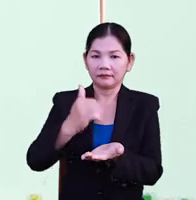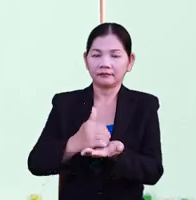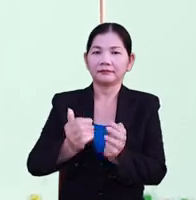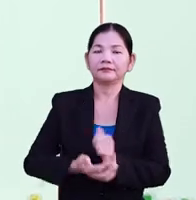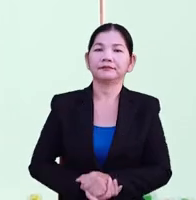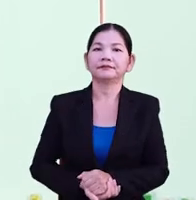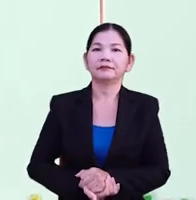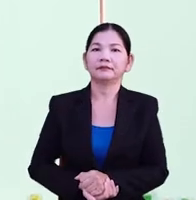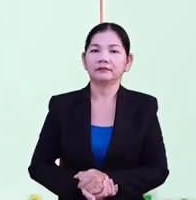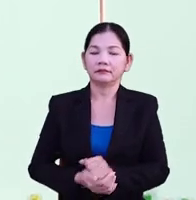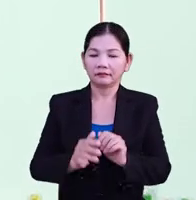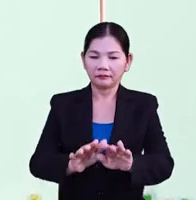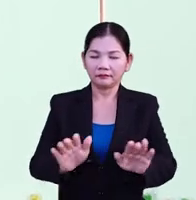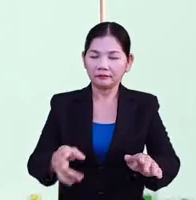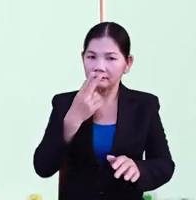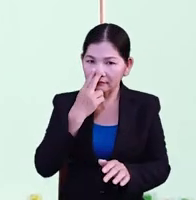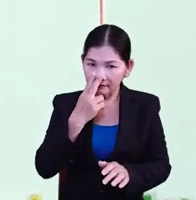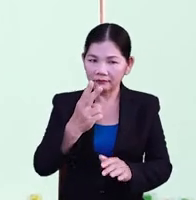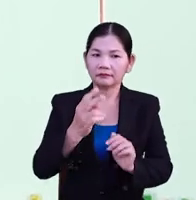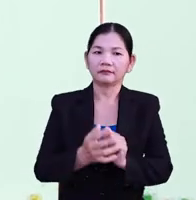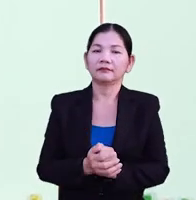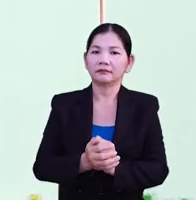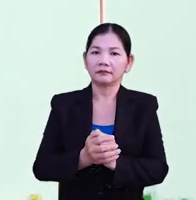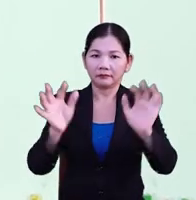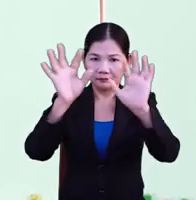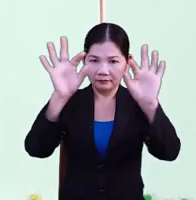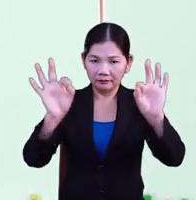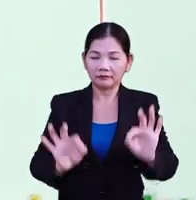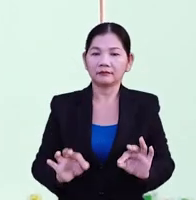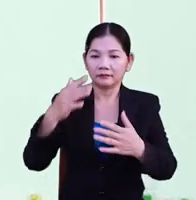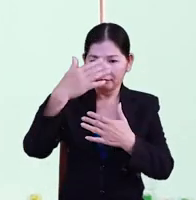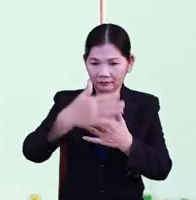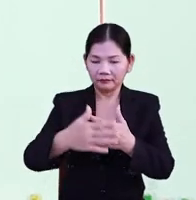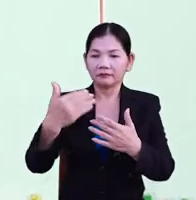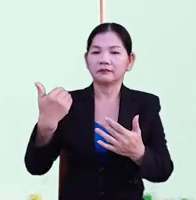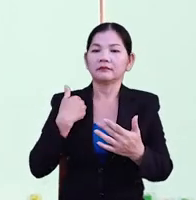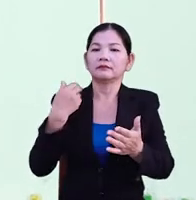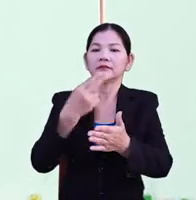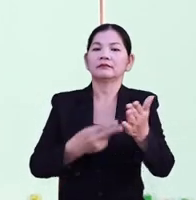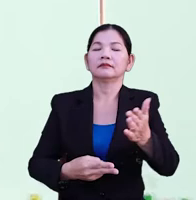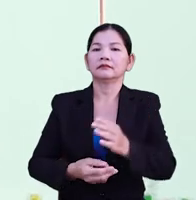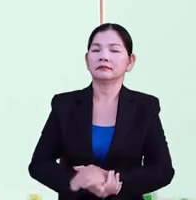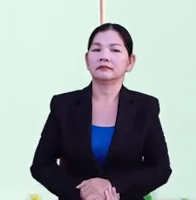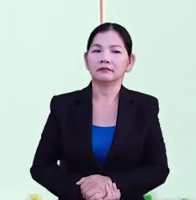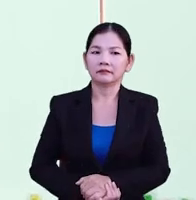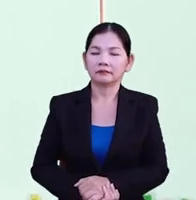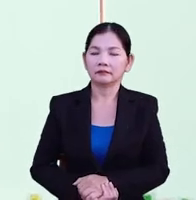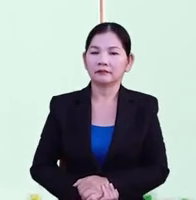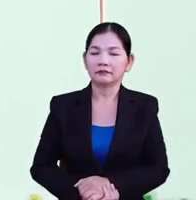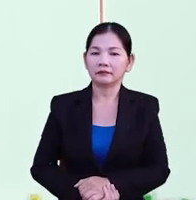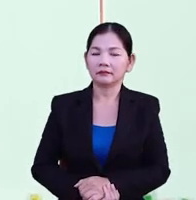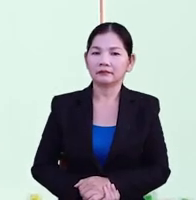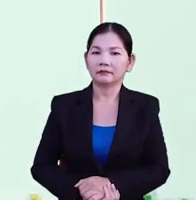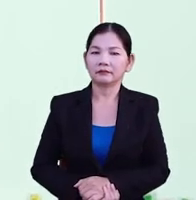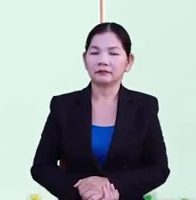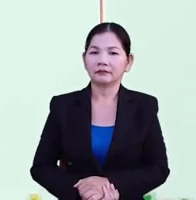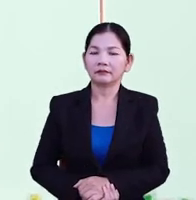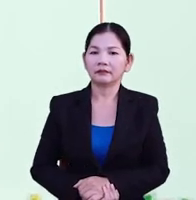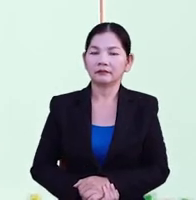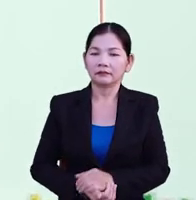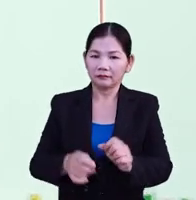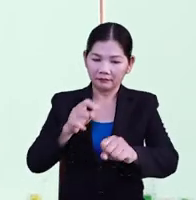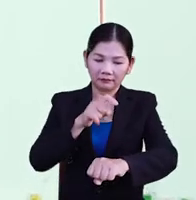ចាអញ្ចឹងកូនមើលទៅផ្ទាំងរូបភាពខាងមុខគេចាមានអ្វីនេះចាមាននាឡិ